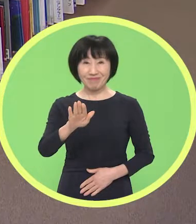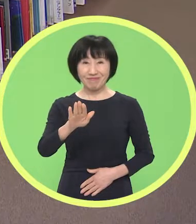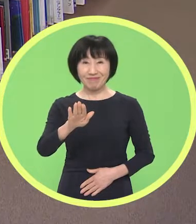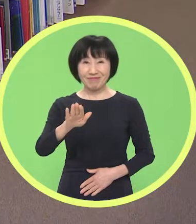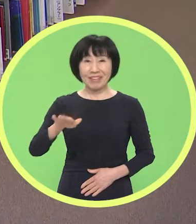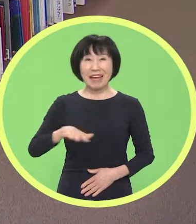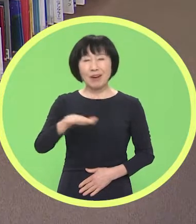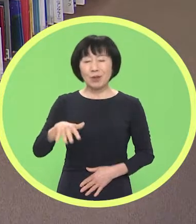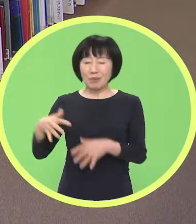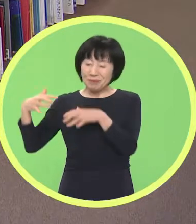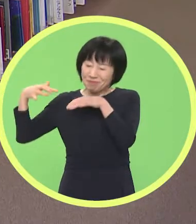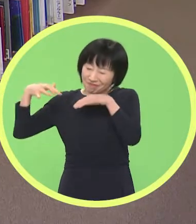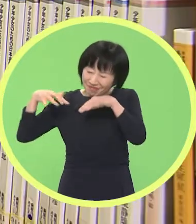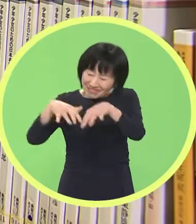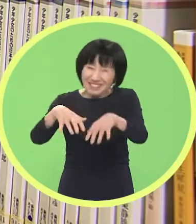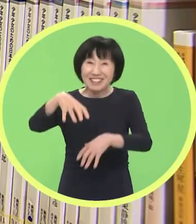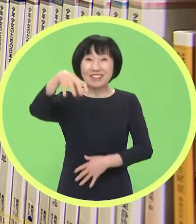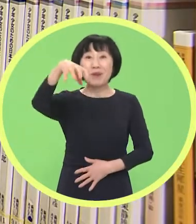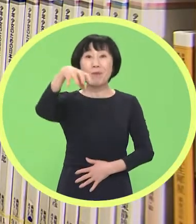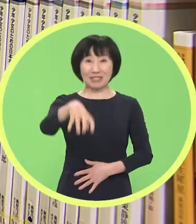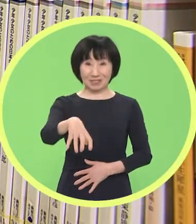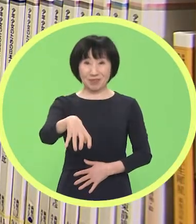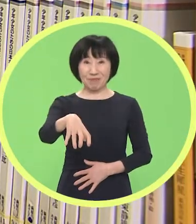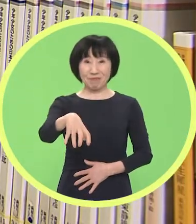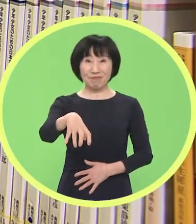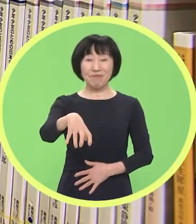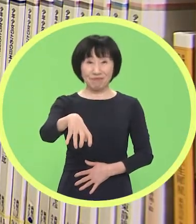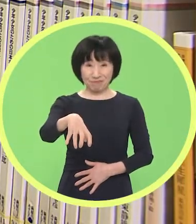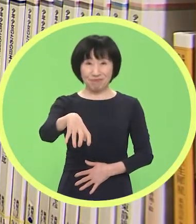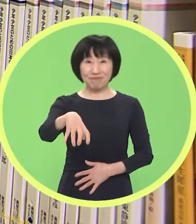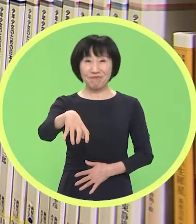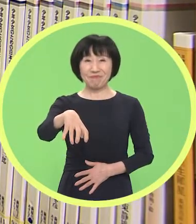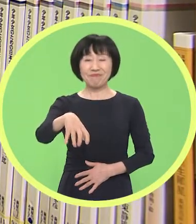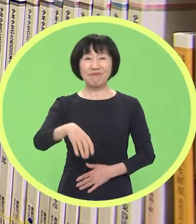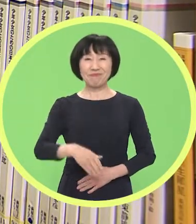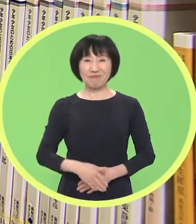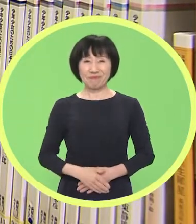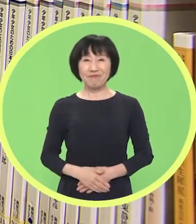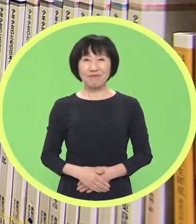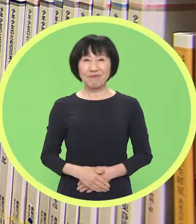ています。広島の子どもたちに大人気の施設なんですよ。